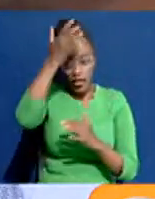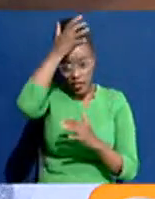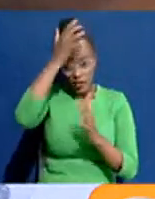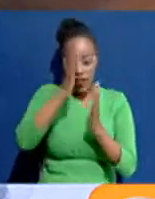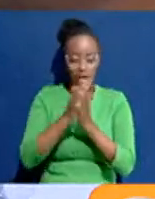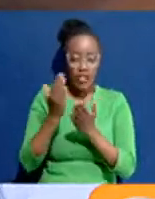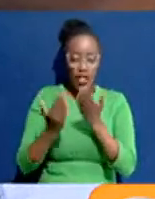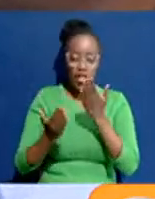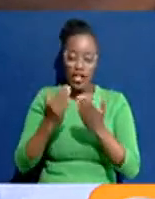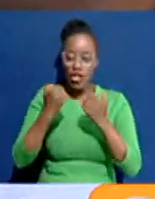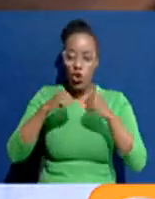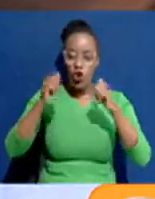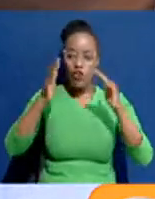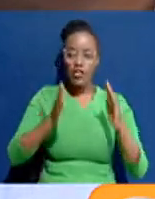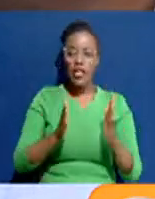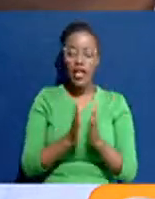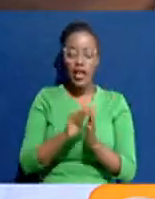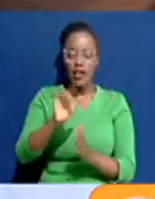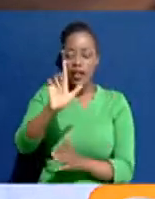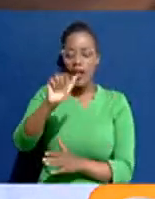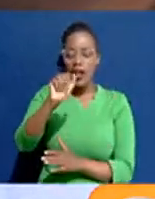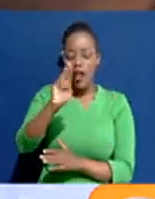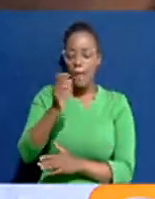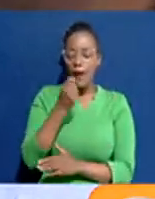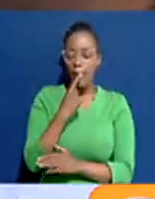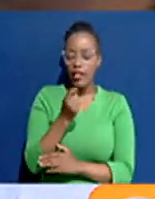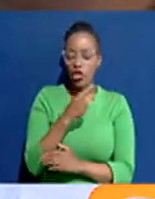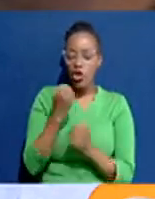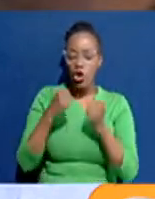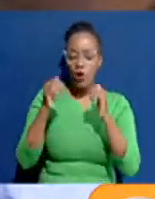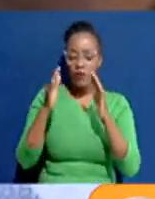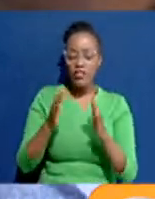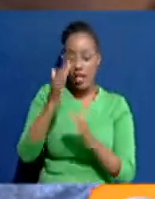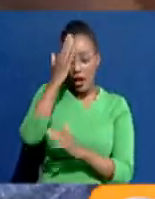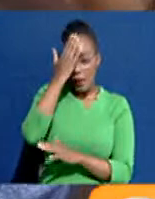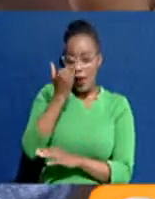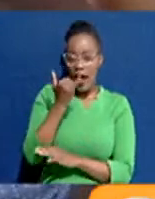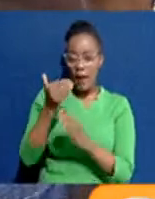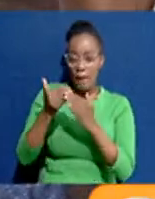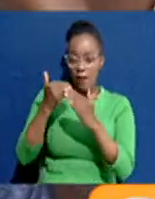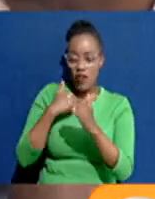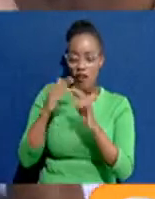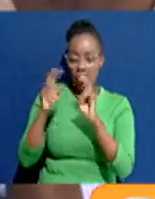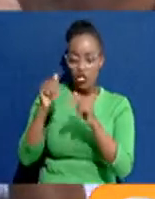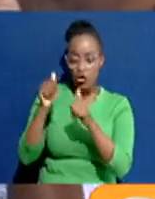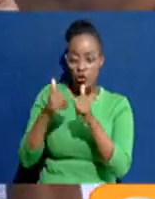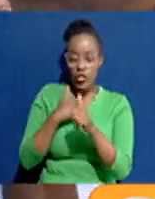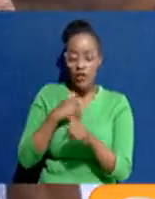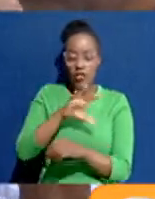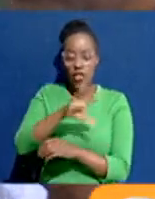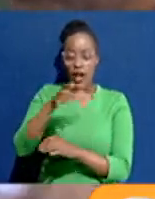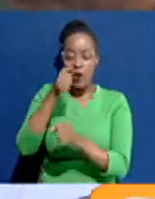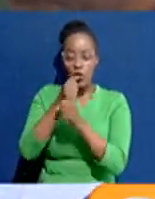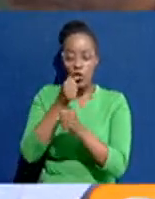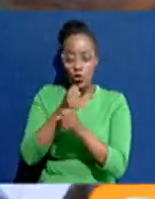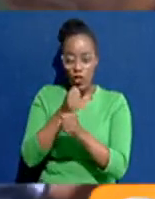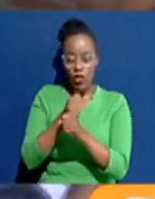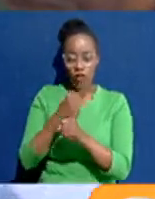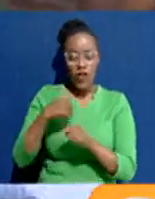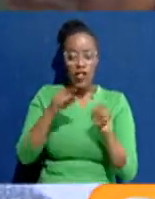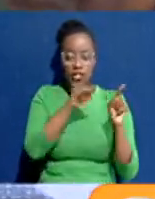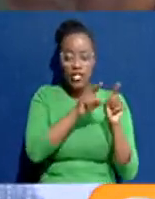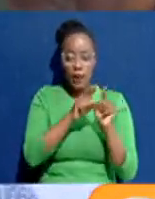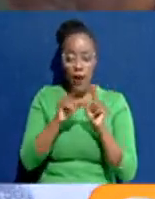clinical officers, laboratory medical officers, so that kando ya ile mambo ambayo county inafanya, pia sisi tunakuwa